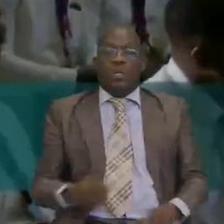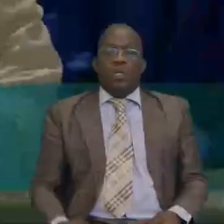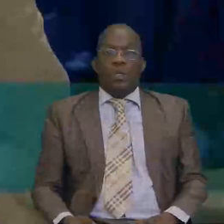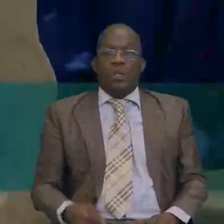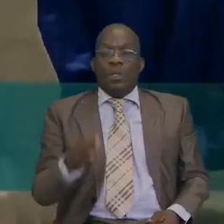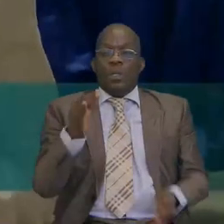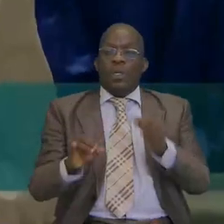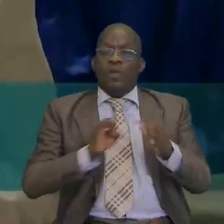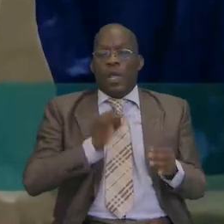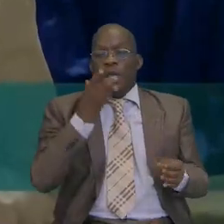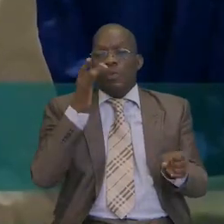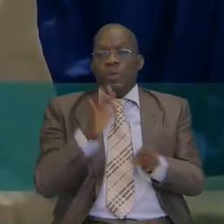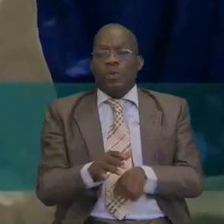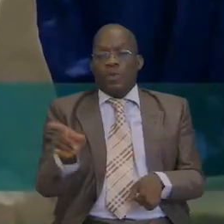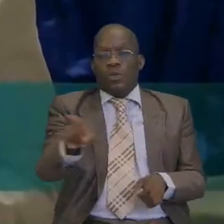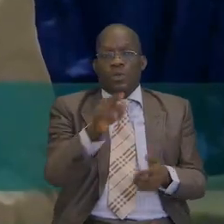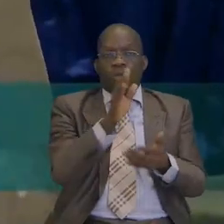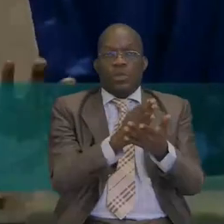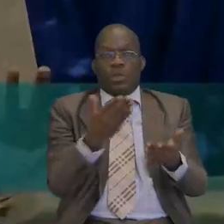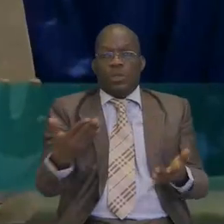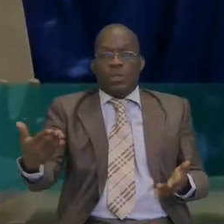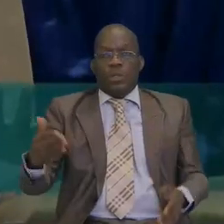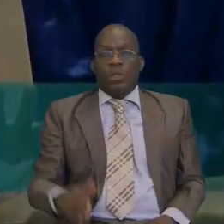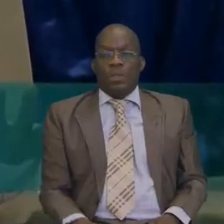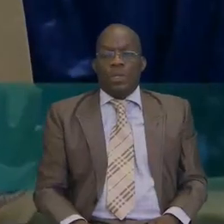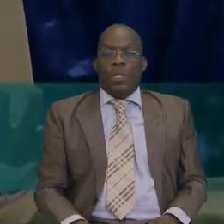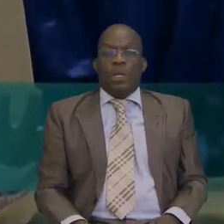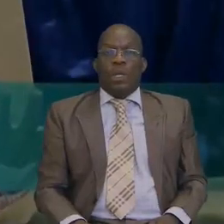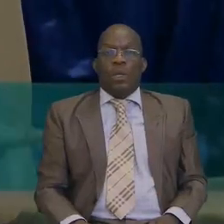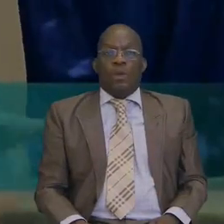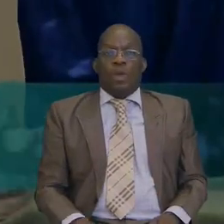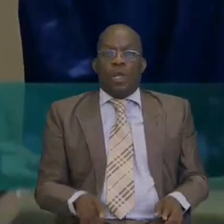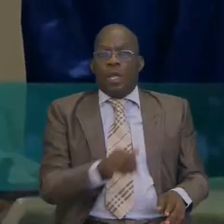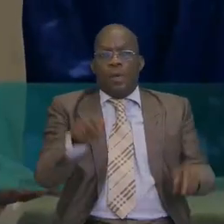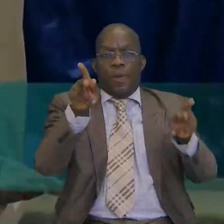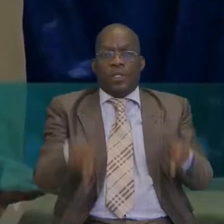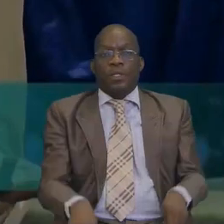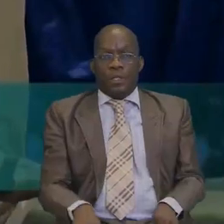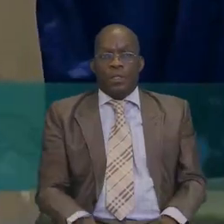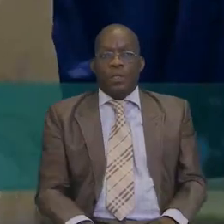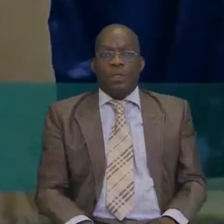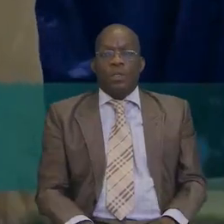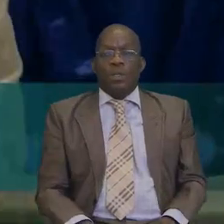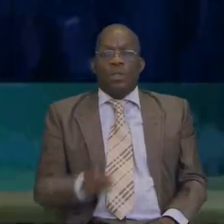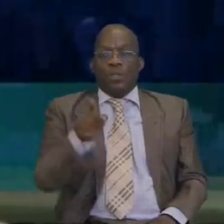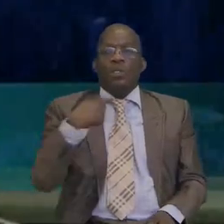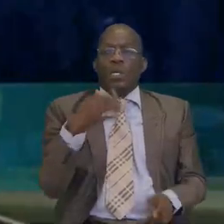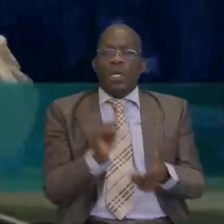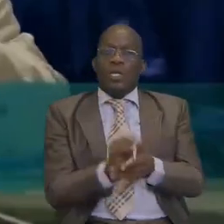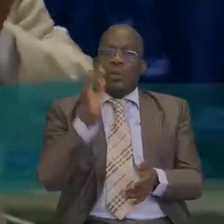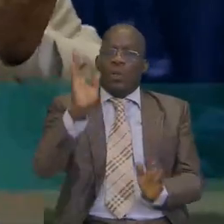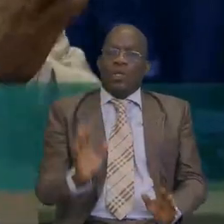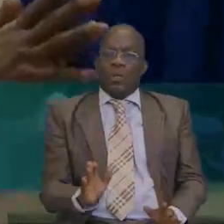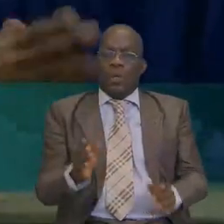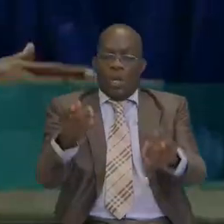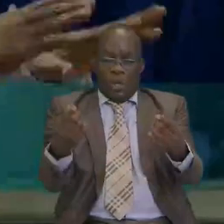Si je te promets quelque chose, être humain, en tant que pasteur, et j'ai